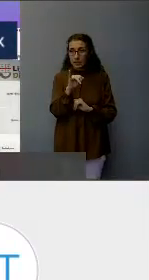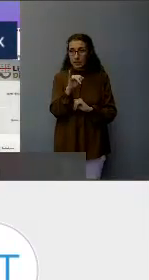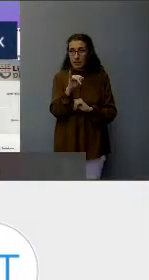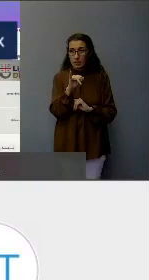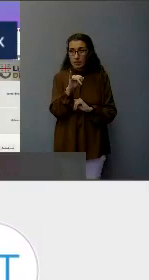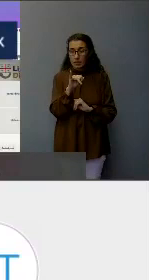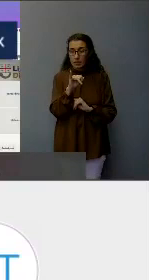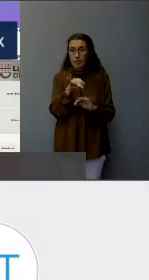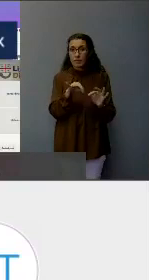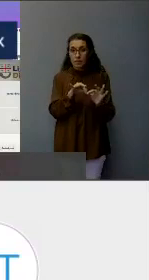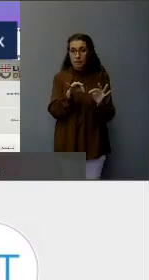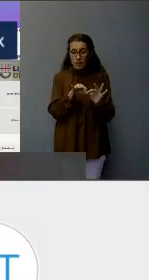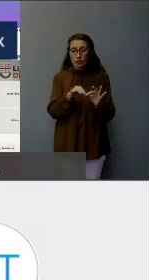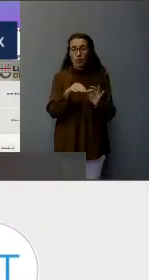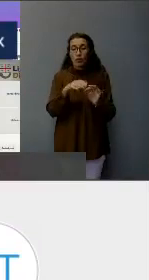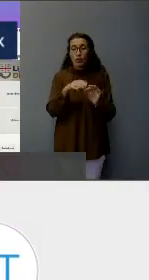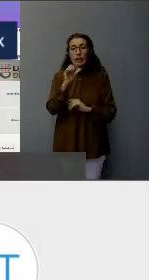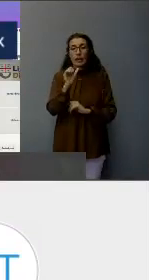e vorrei